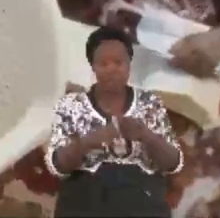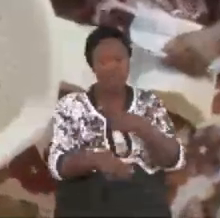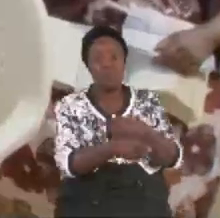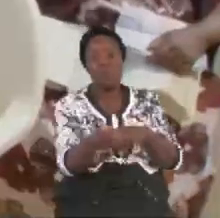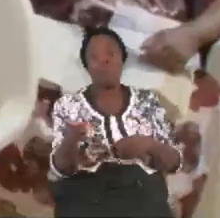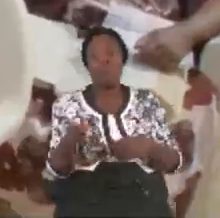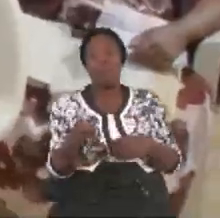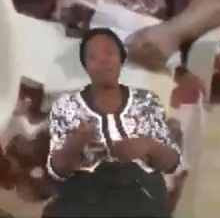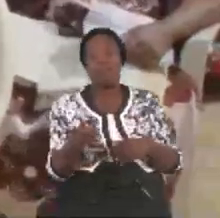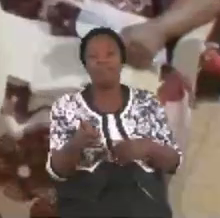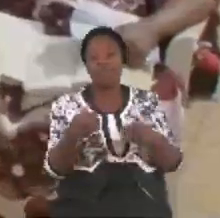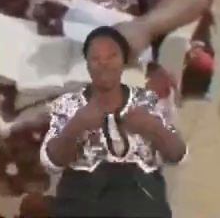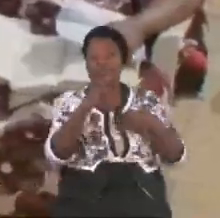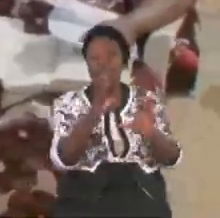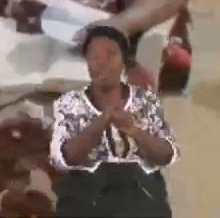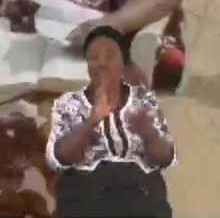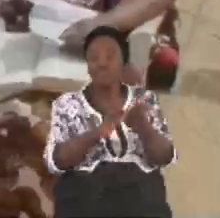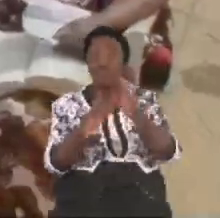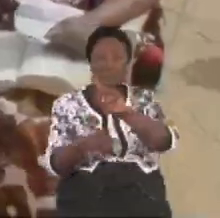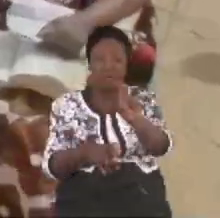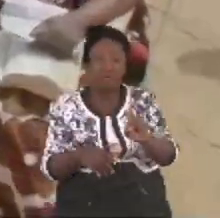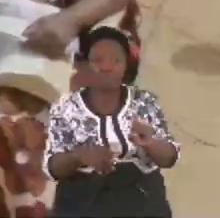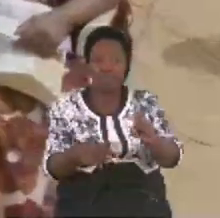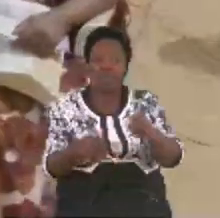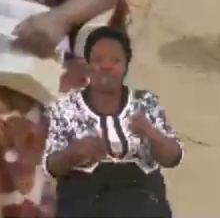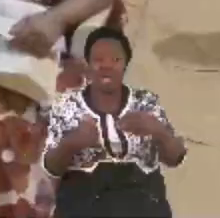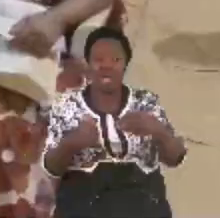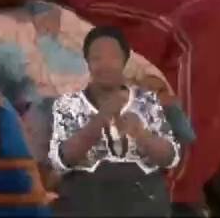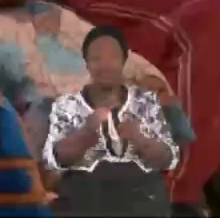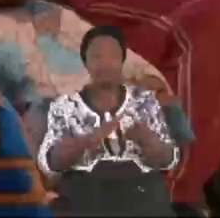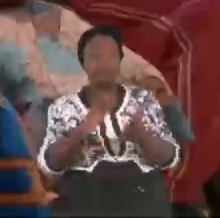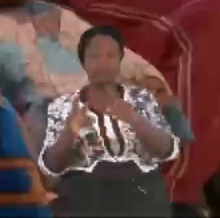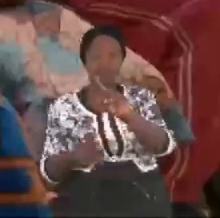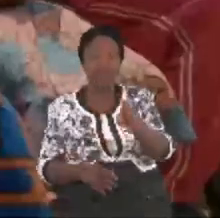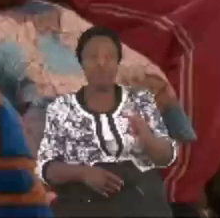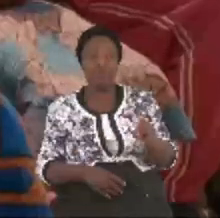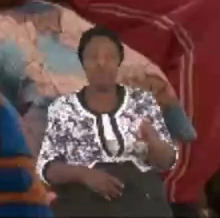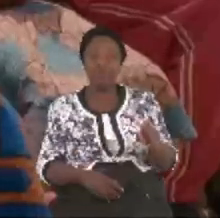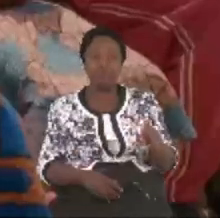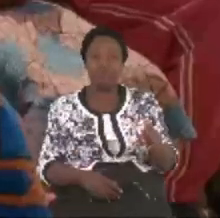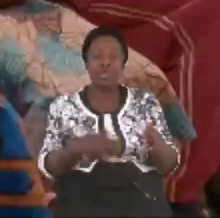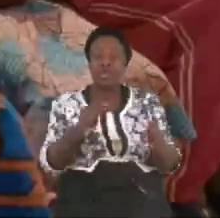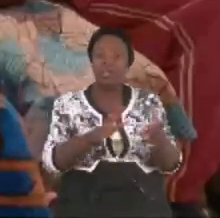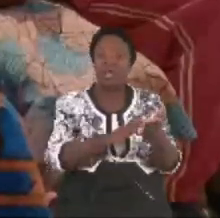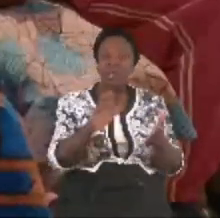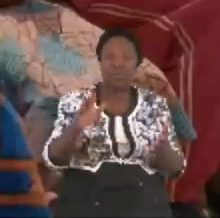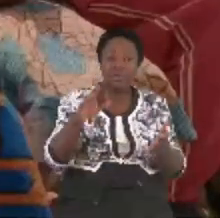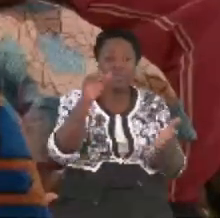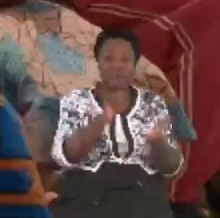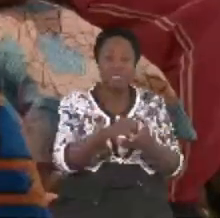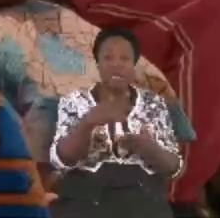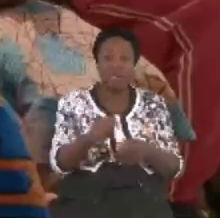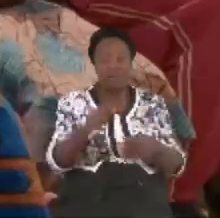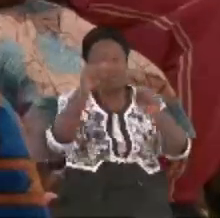un. Est-ce que tu as reçu la gloire? J'ai dit, est-ce que tu as reçu la gloire? La gloire que